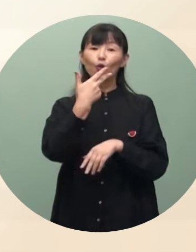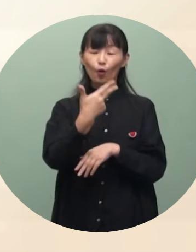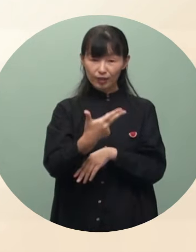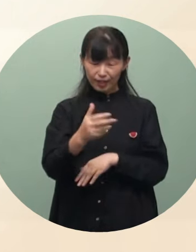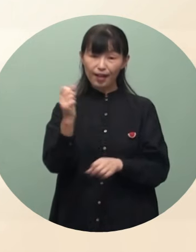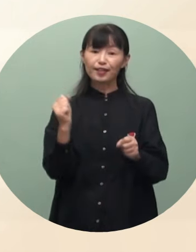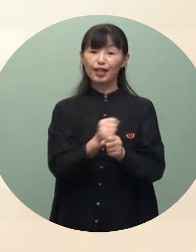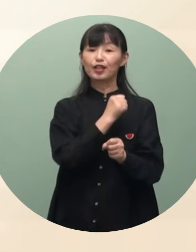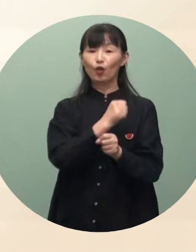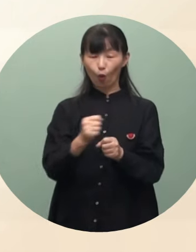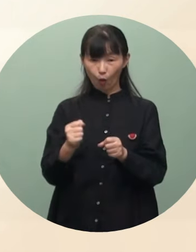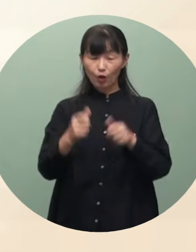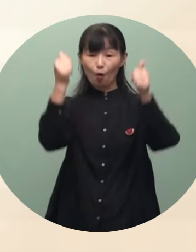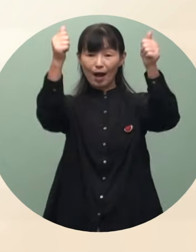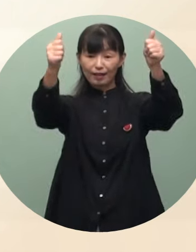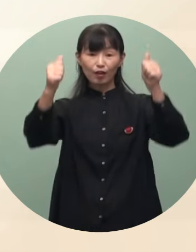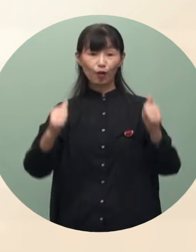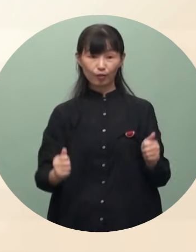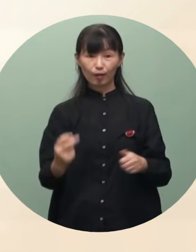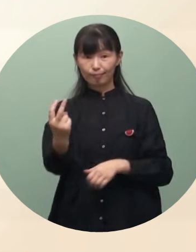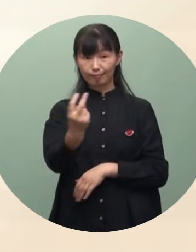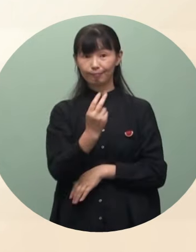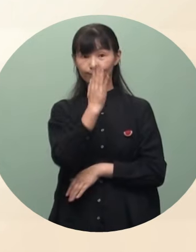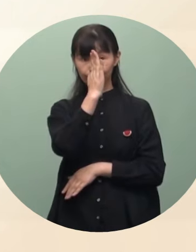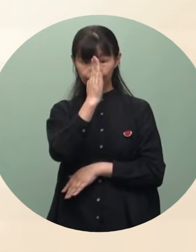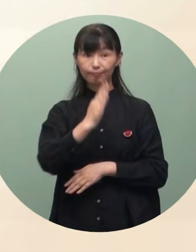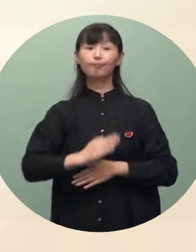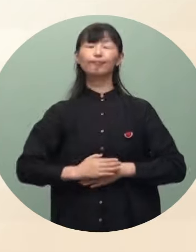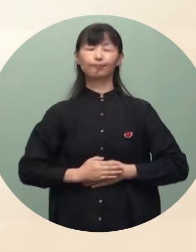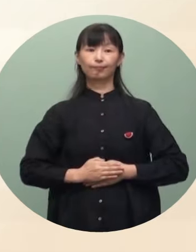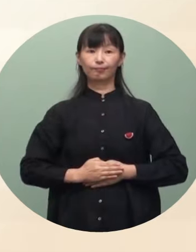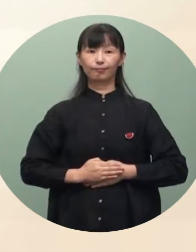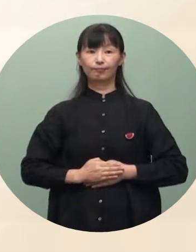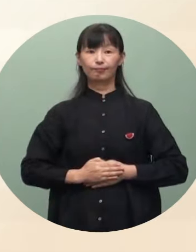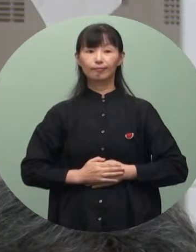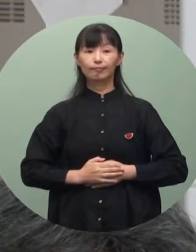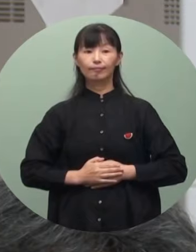示しますので、ぜひそちらをご覧いただければと思います。